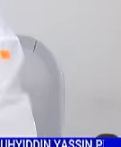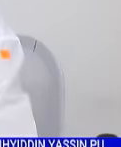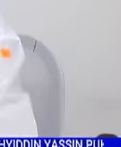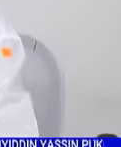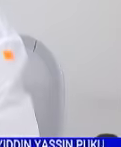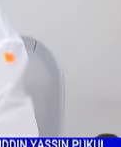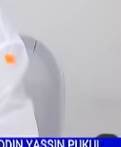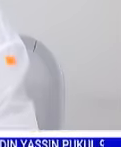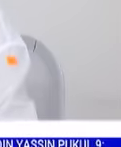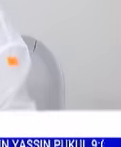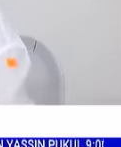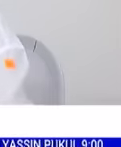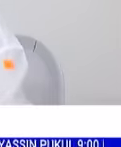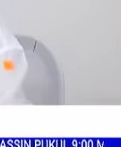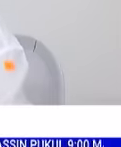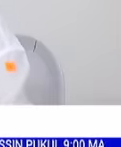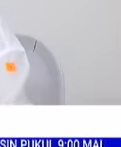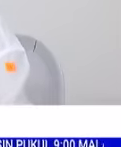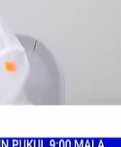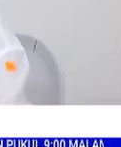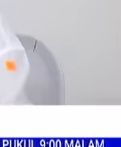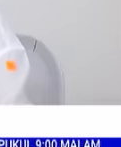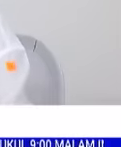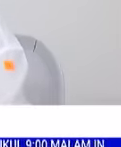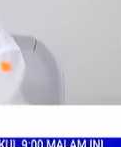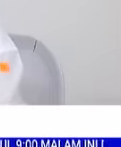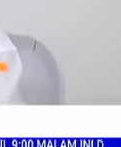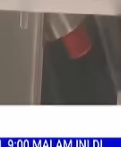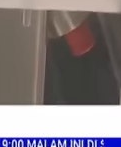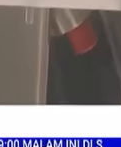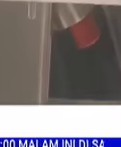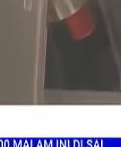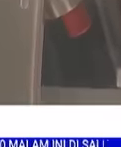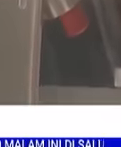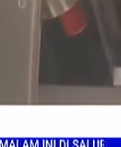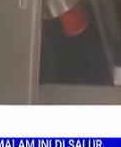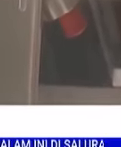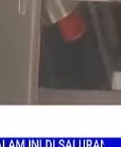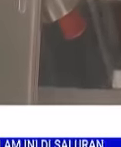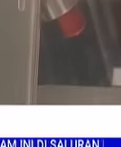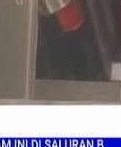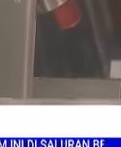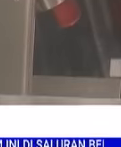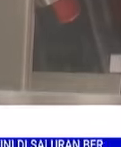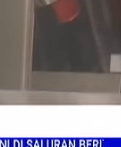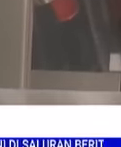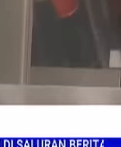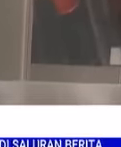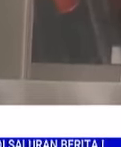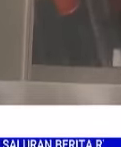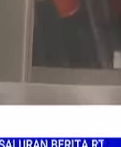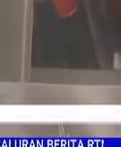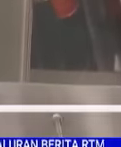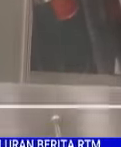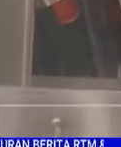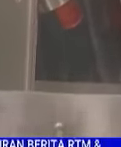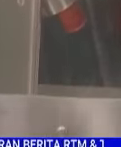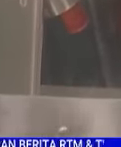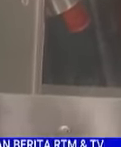8.2 juta dos vaksin Sinovac dibekalkan, mempercepat proses vaksinasi.